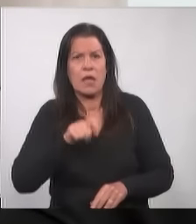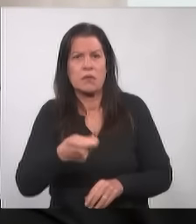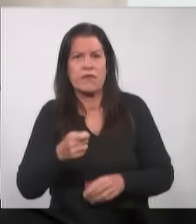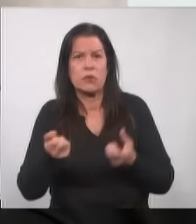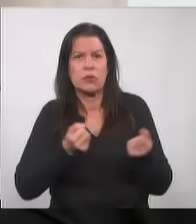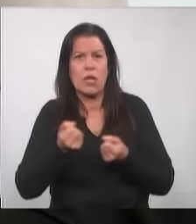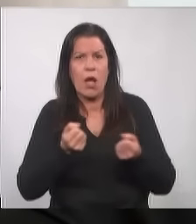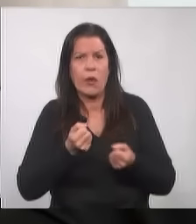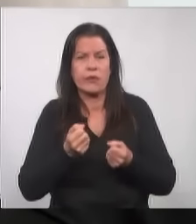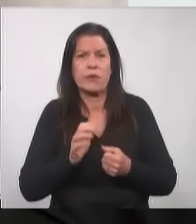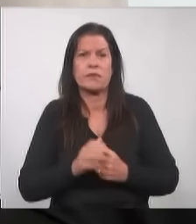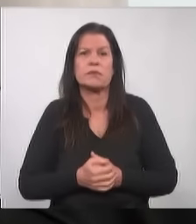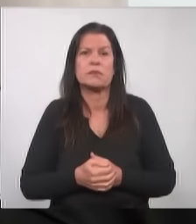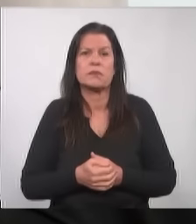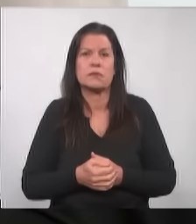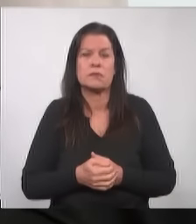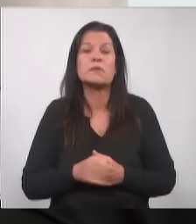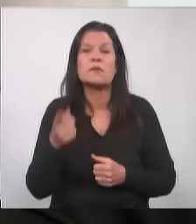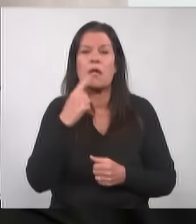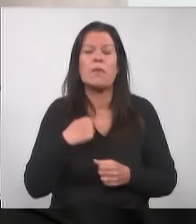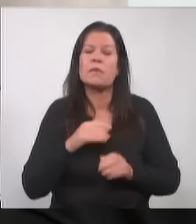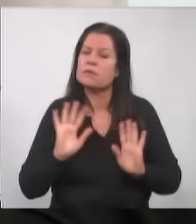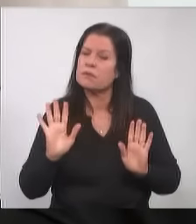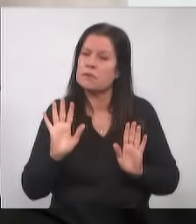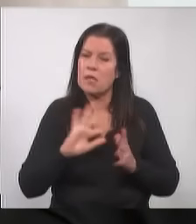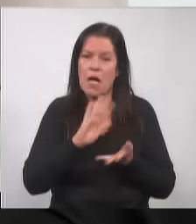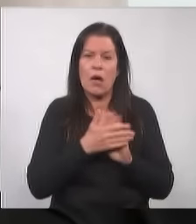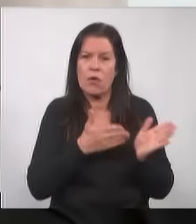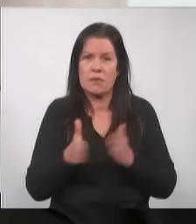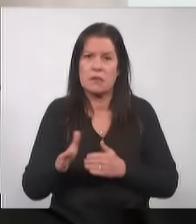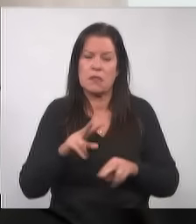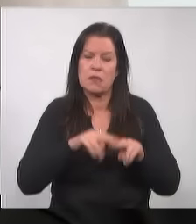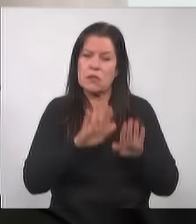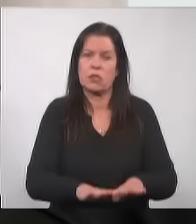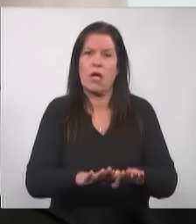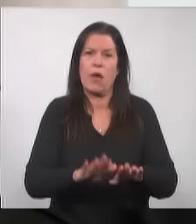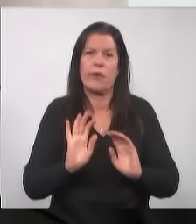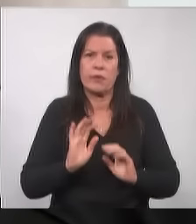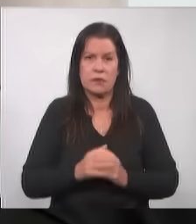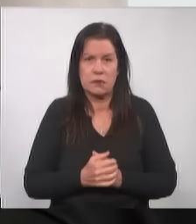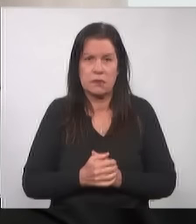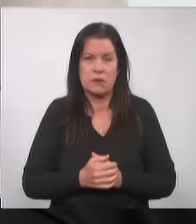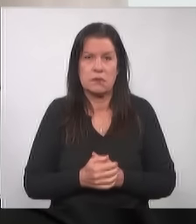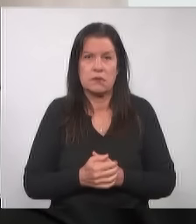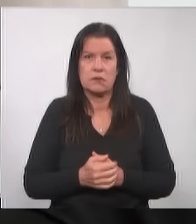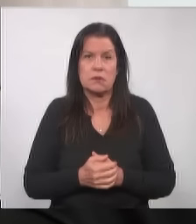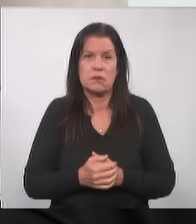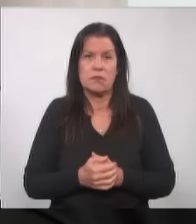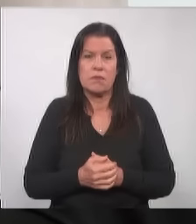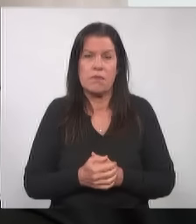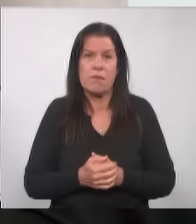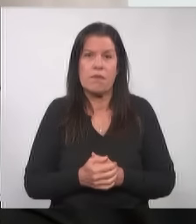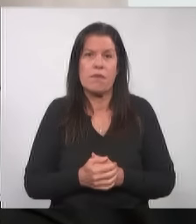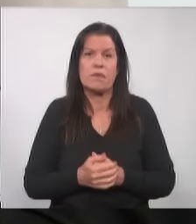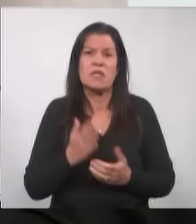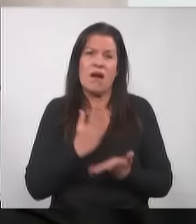התחנה. אמר לי, הכל בסדר, תהיו כאן, תהיו רגועים, הכל טוב. עכשיו, בסיטואציה הזאת כבר כולם ידעו.